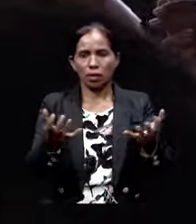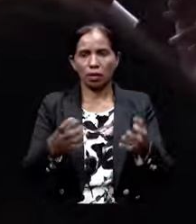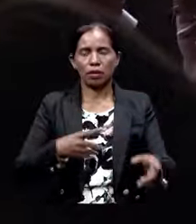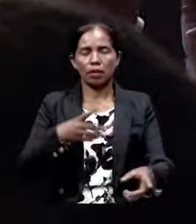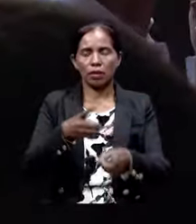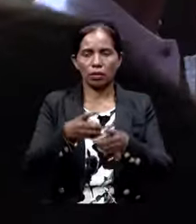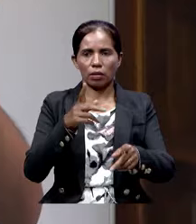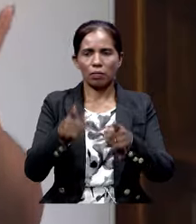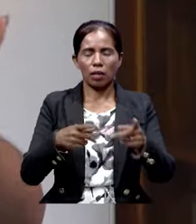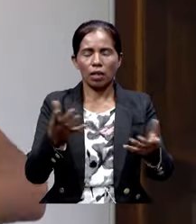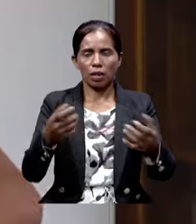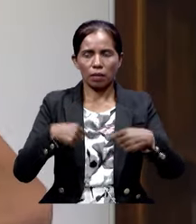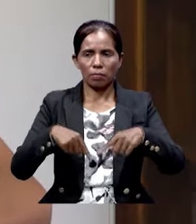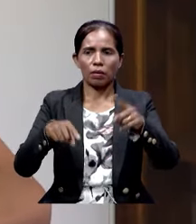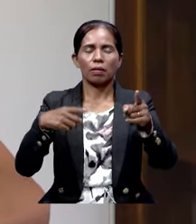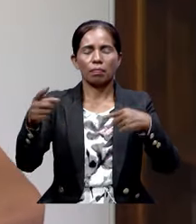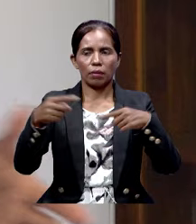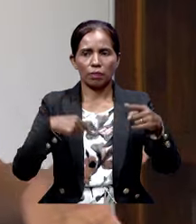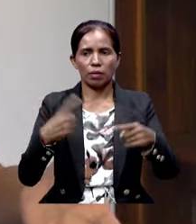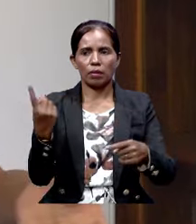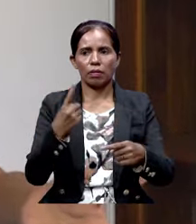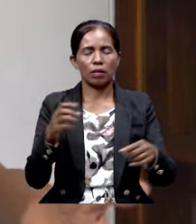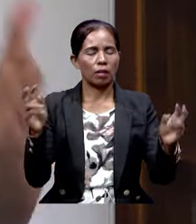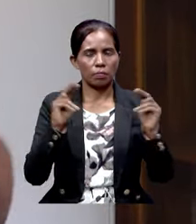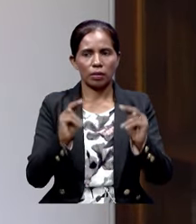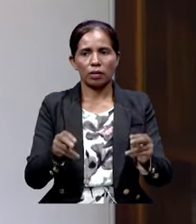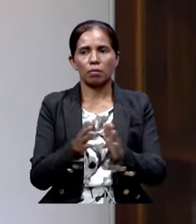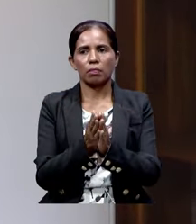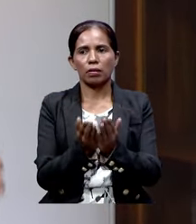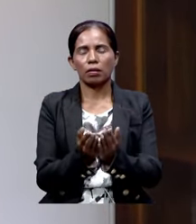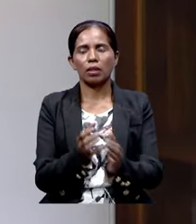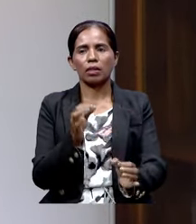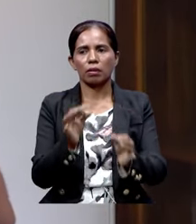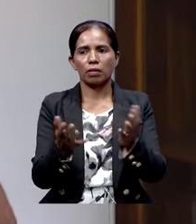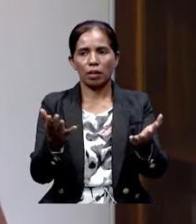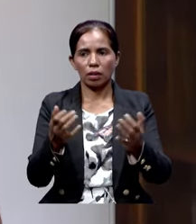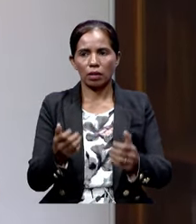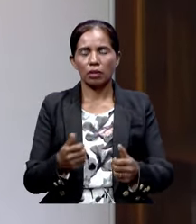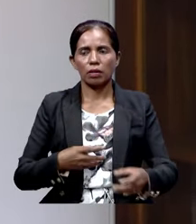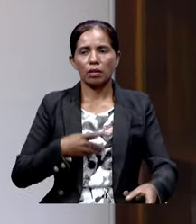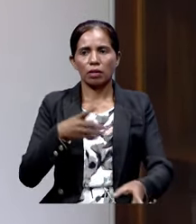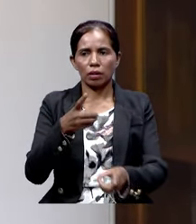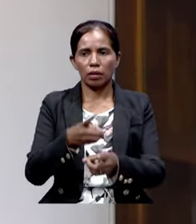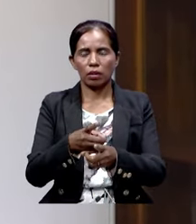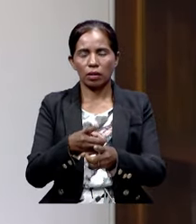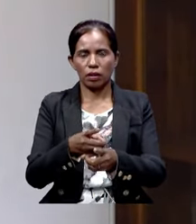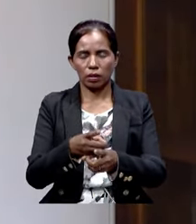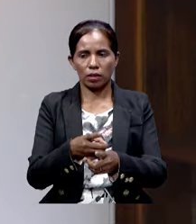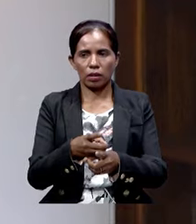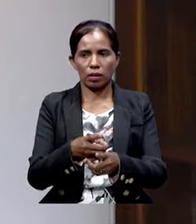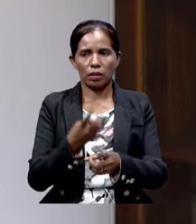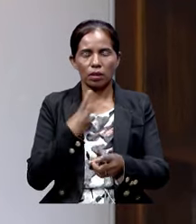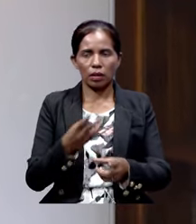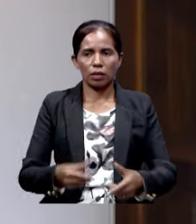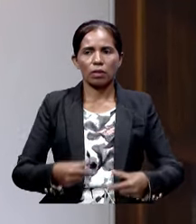emani ya karak bamai saya nilakui yang namanteng la persis ya pasporte tapi saya karak nih karak tuir nih direto nih bikin ita